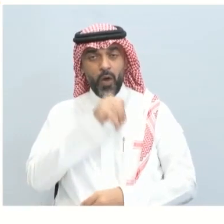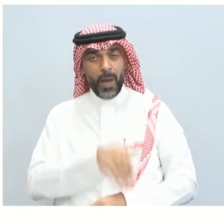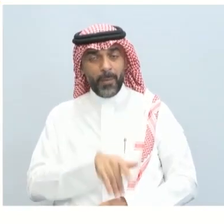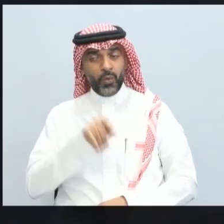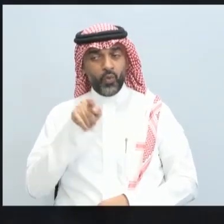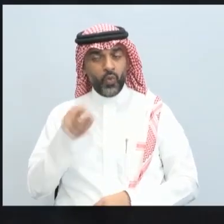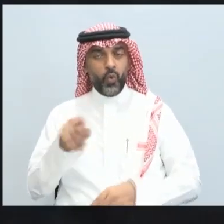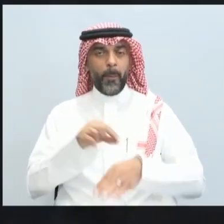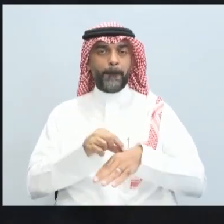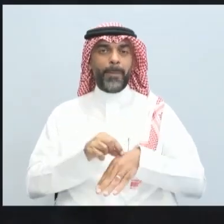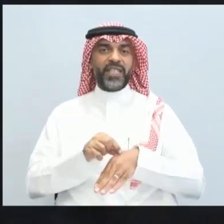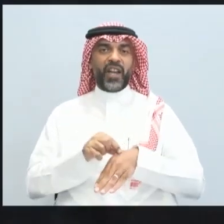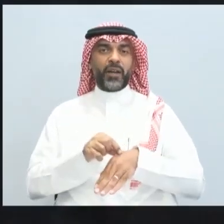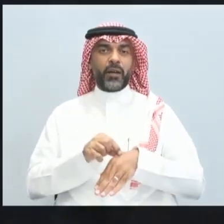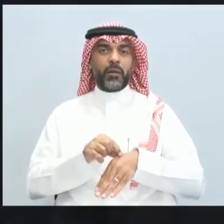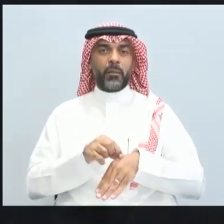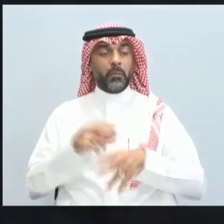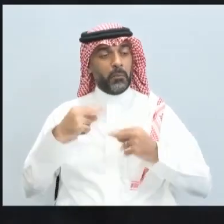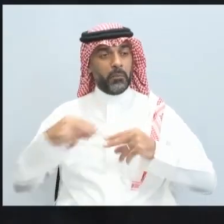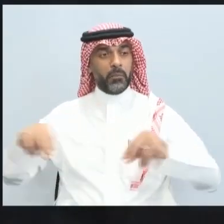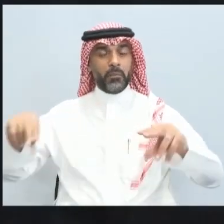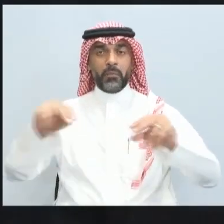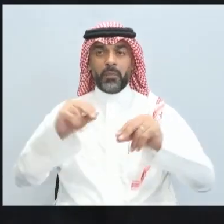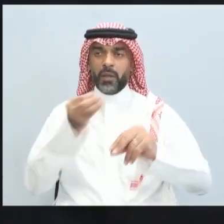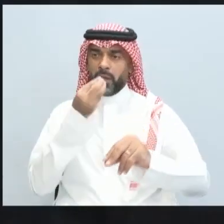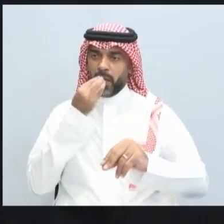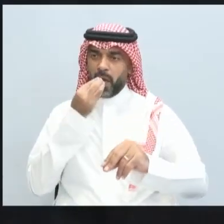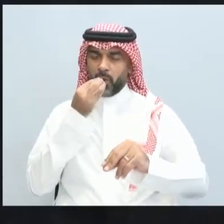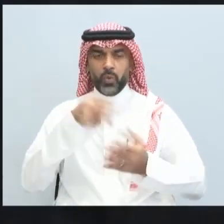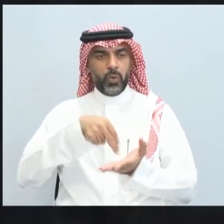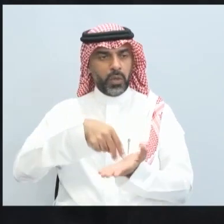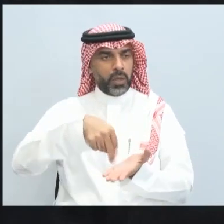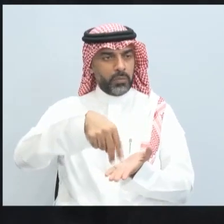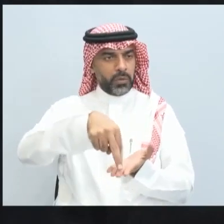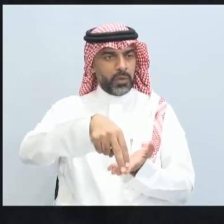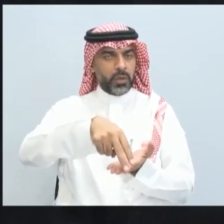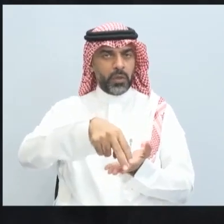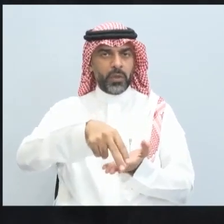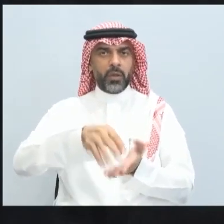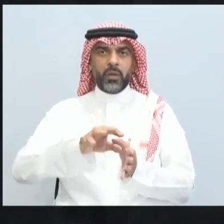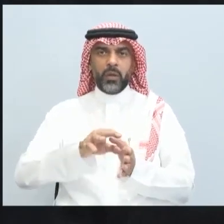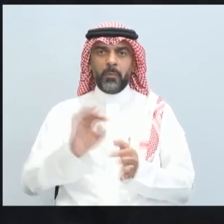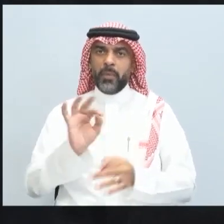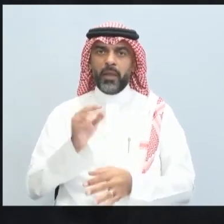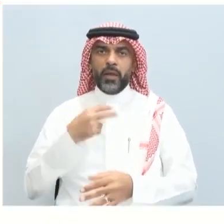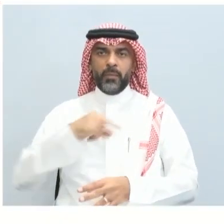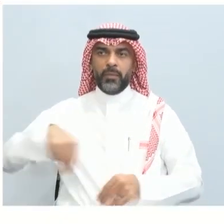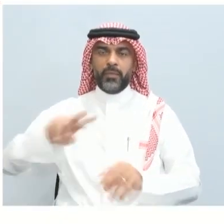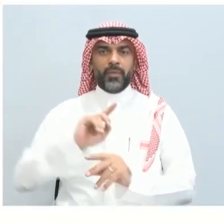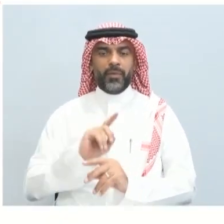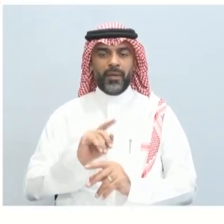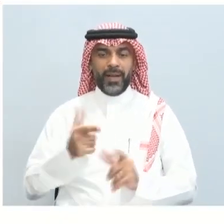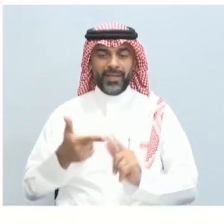عليه وسلم بشر اكل الطعام ويمشي في الاسواق الامر الاخر